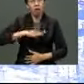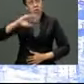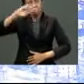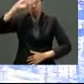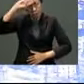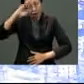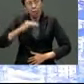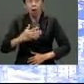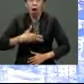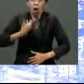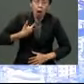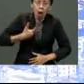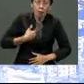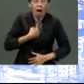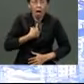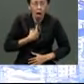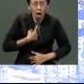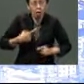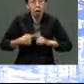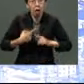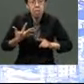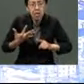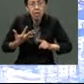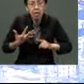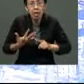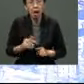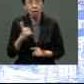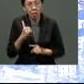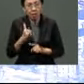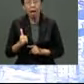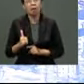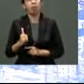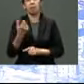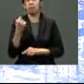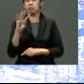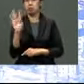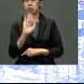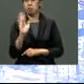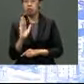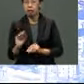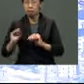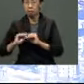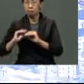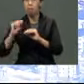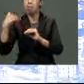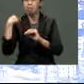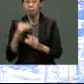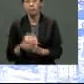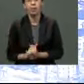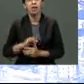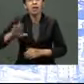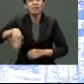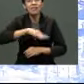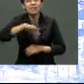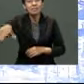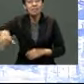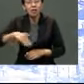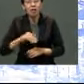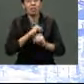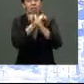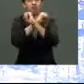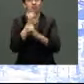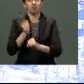เคยมีรายงานมากกว่า14วันแล้วก็ไปแสดงอาการเพิ่มเติมขึ้นมาได้เพราะฉะนั้นยังครับยังไงก็ต้องมีการกาดไม่ต